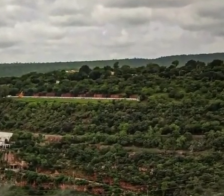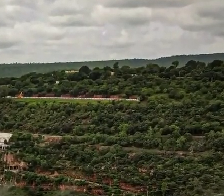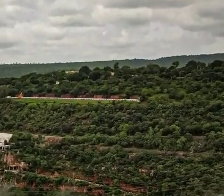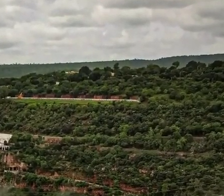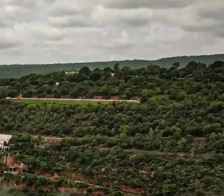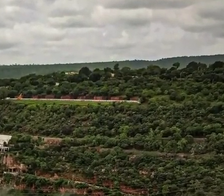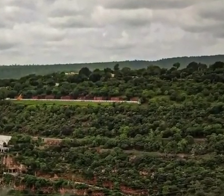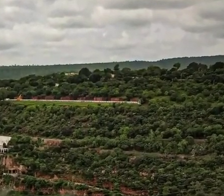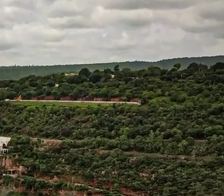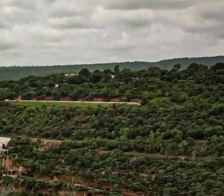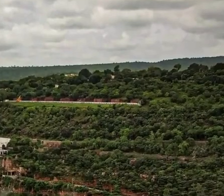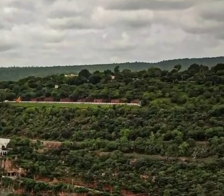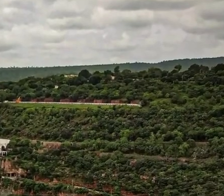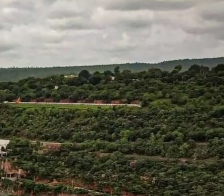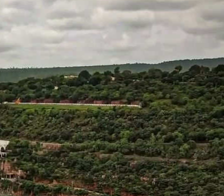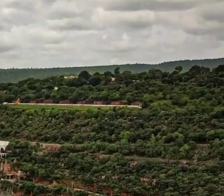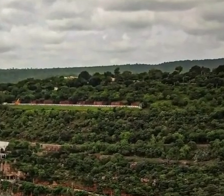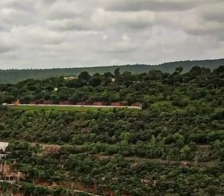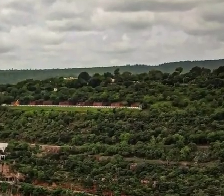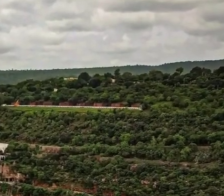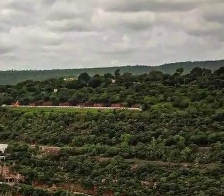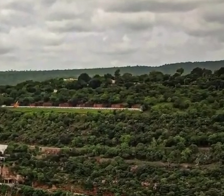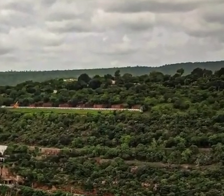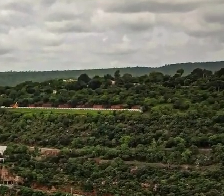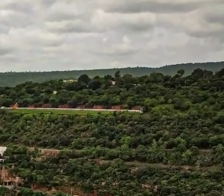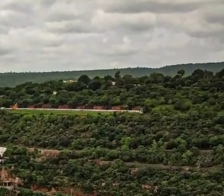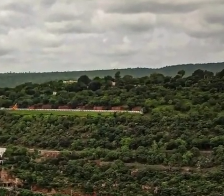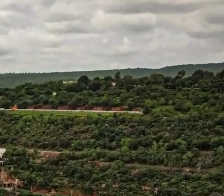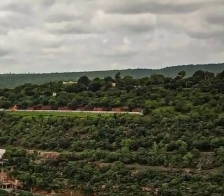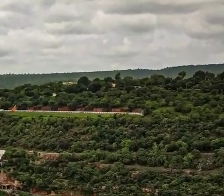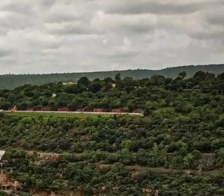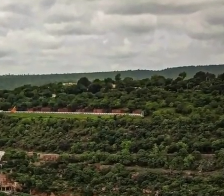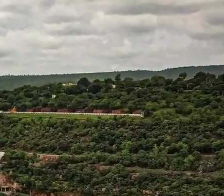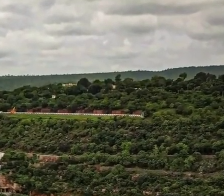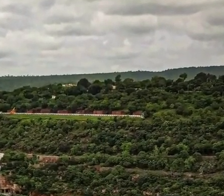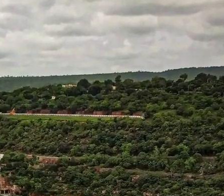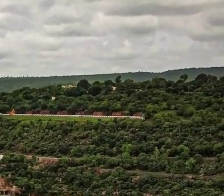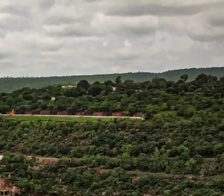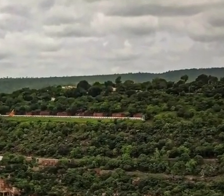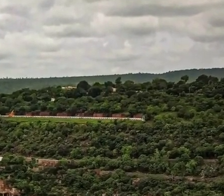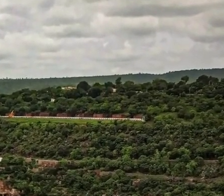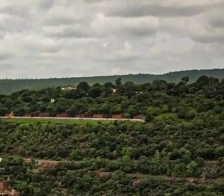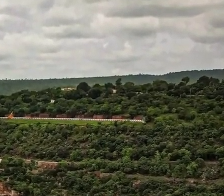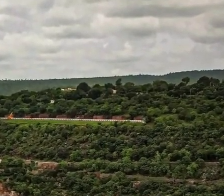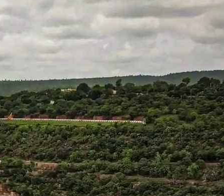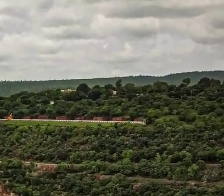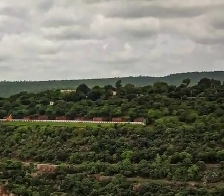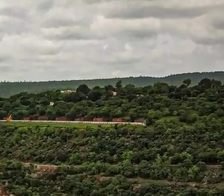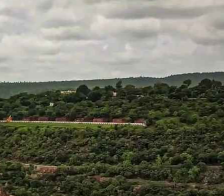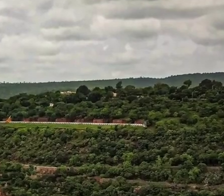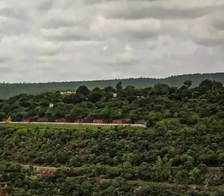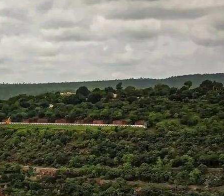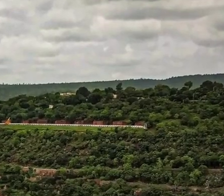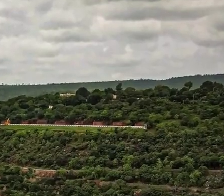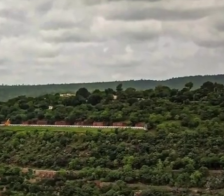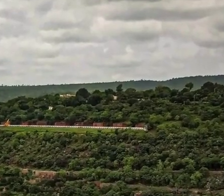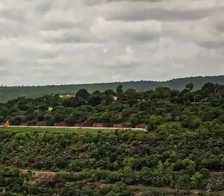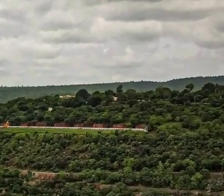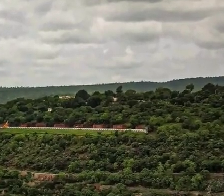इसका फैदा उठा सकती है उपर जो पानी कलेक्ट हुआ है वो हम इरिकेशन के लिए भी यूज कर सकते हैं और वहां पर स्पोर्स